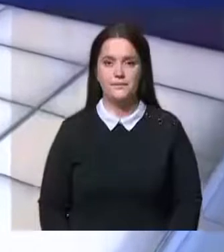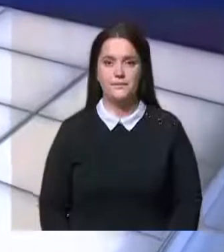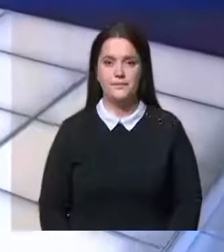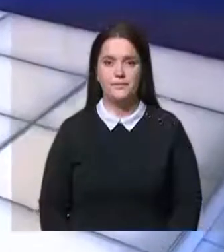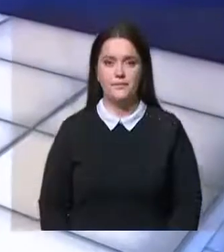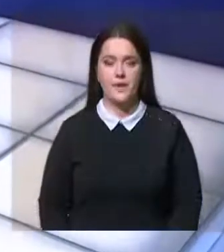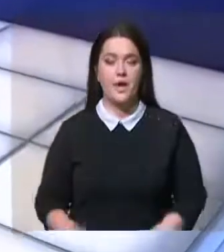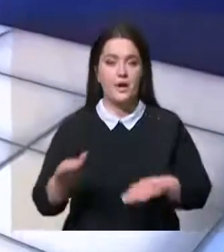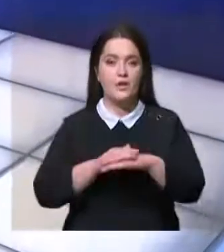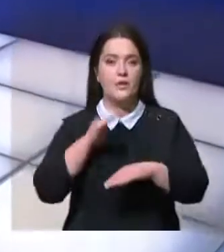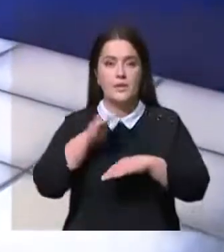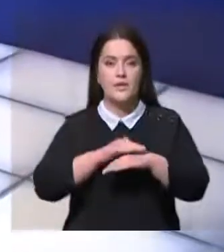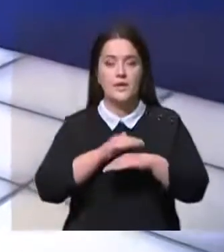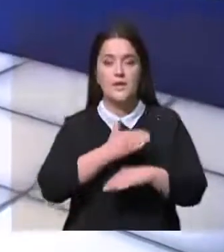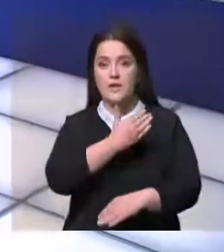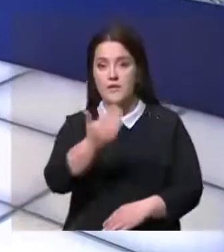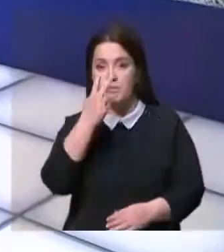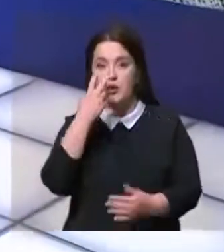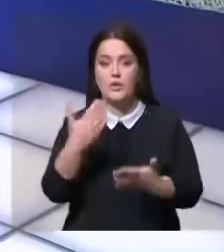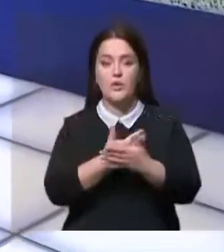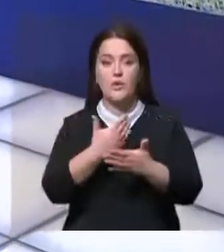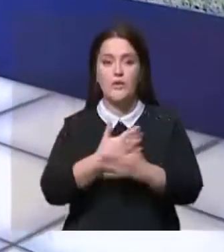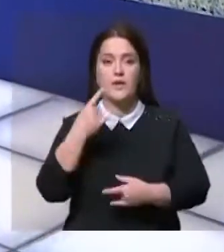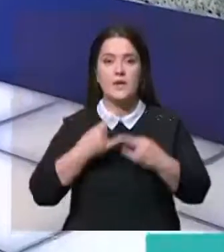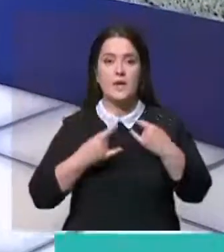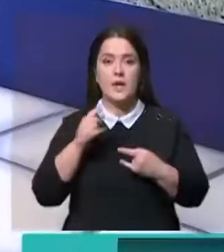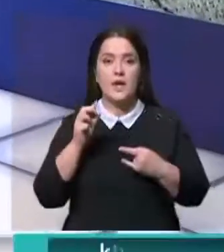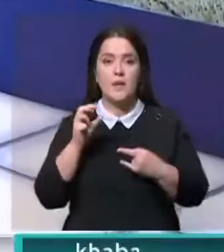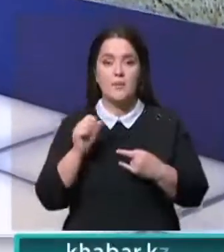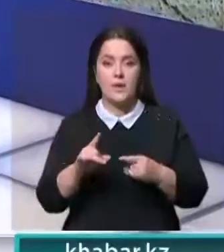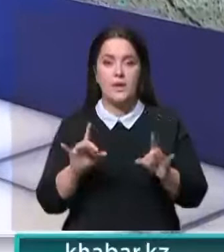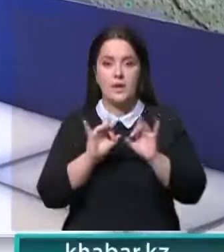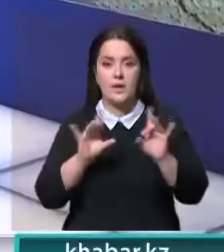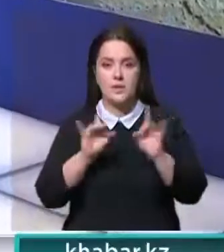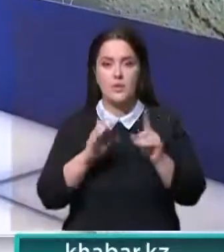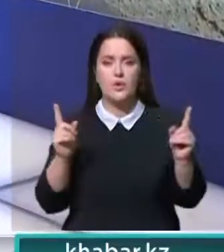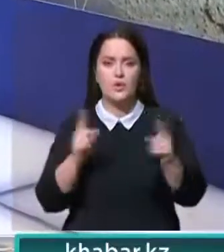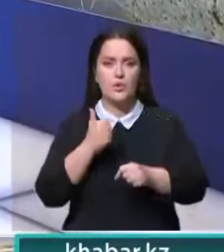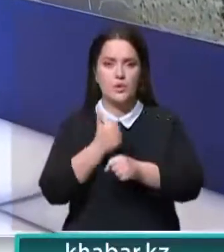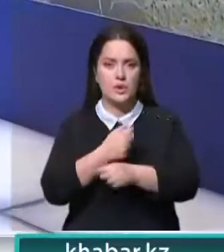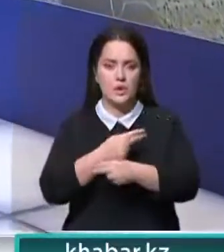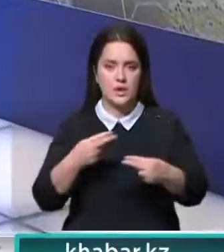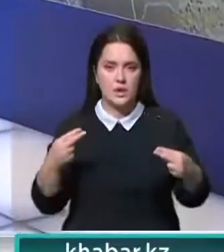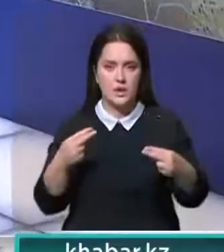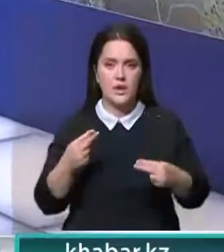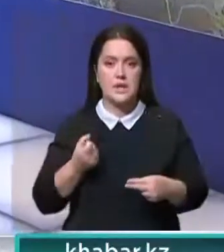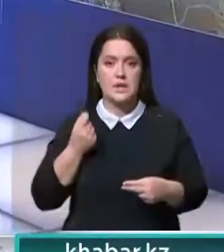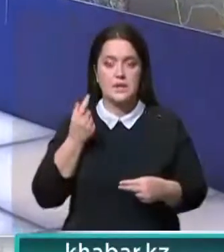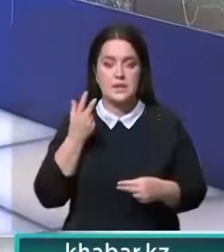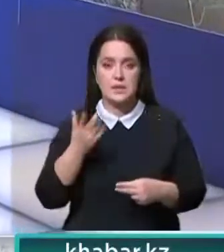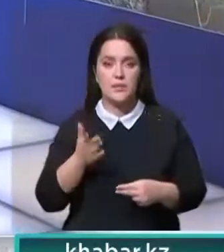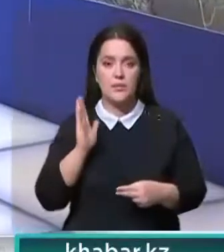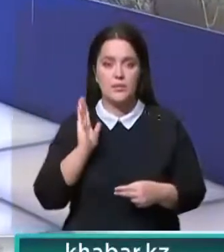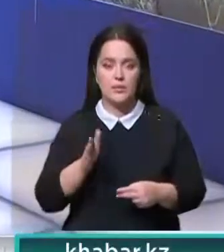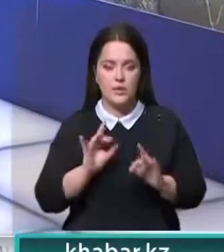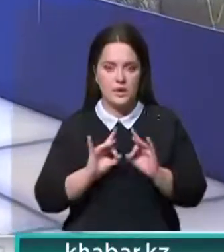Добрый вечер. Вы смотрите новости на телеканале Хабар. В студии работают Алмаз Ашим и сурдопереводчик Виктория Антонишина. Я назову несколько тем, о